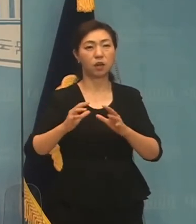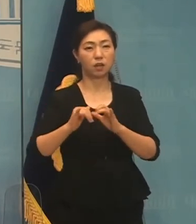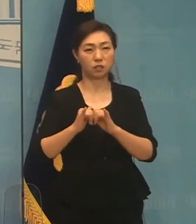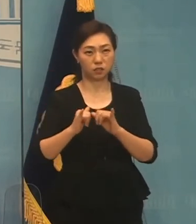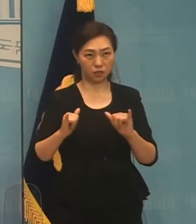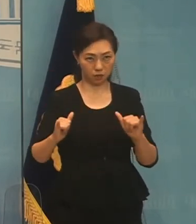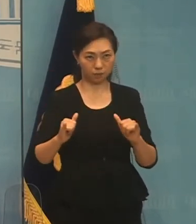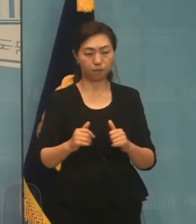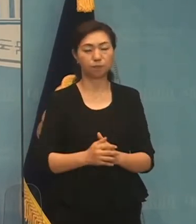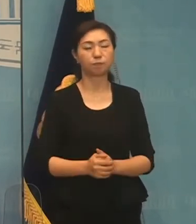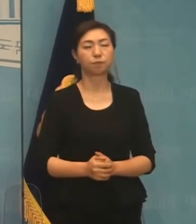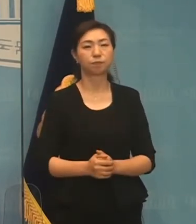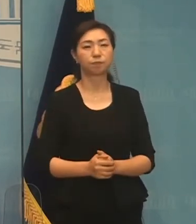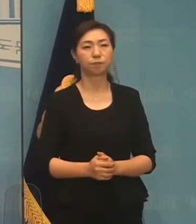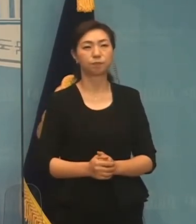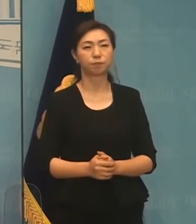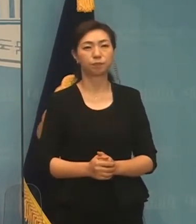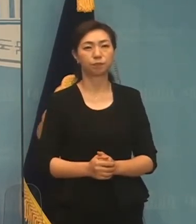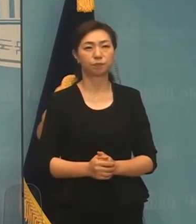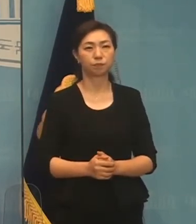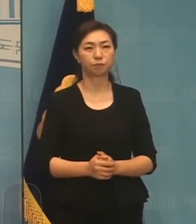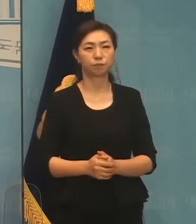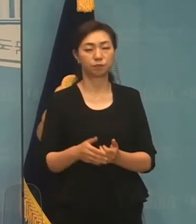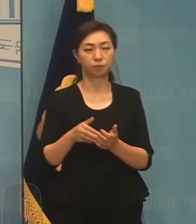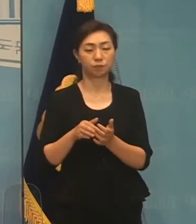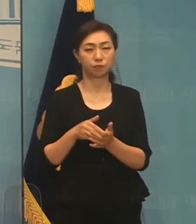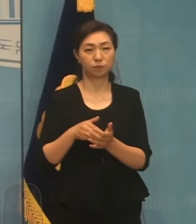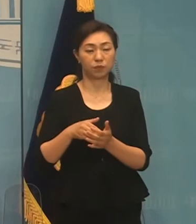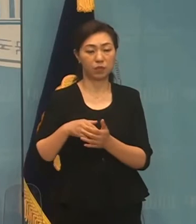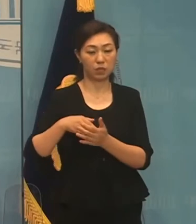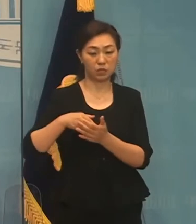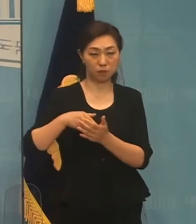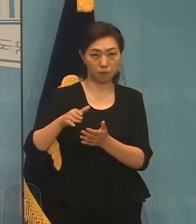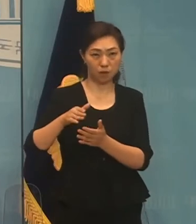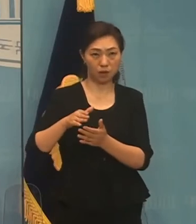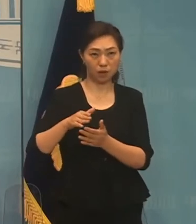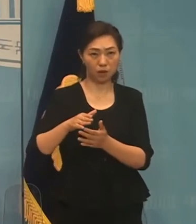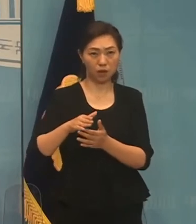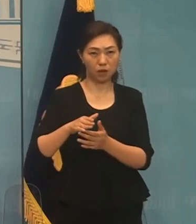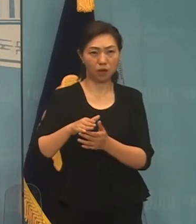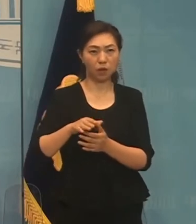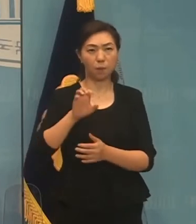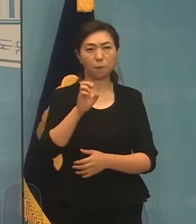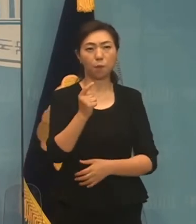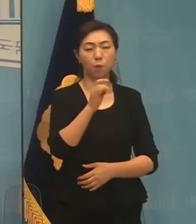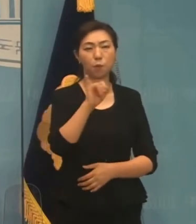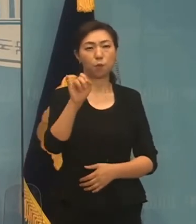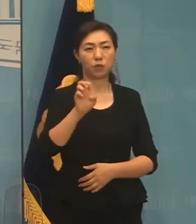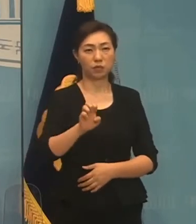지대 추구 행위와 포위 이론을